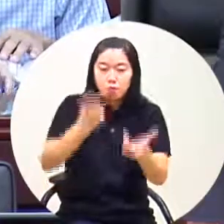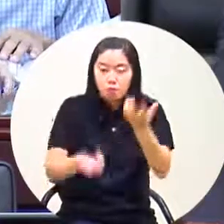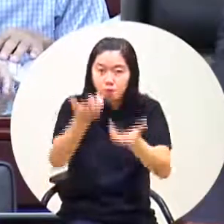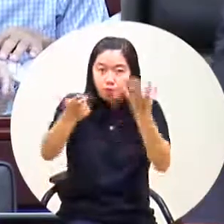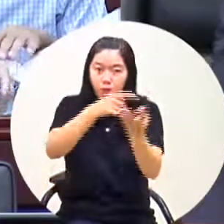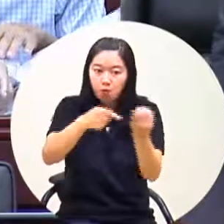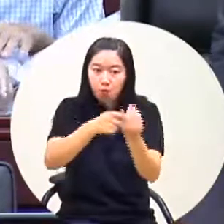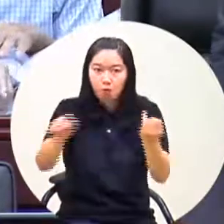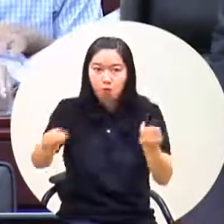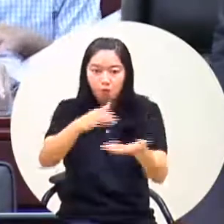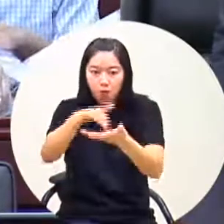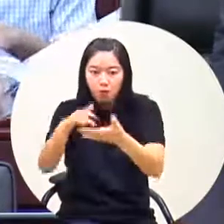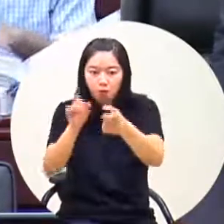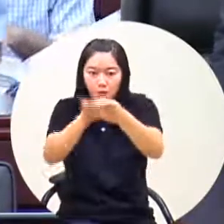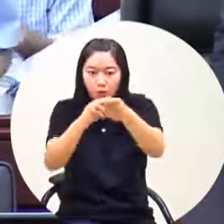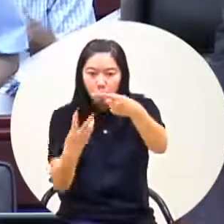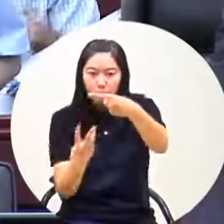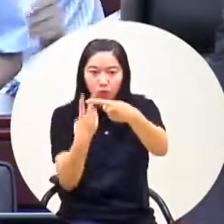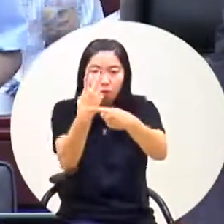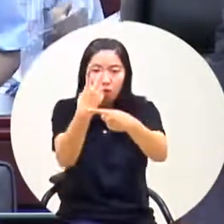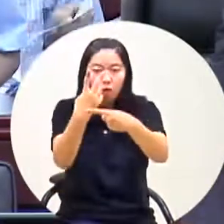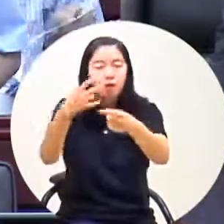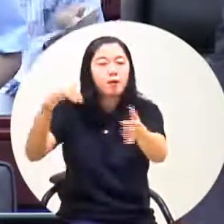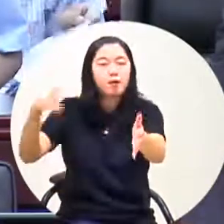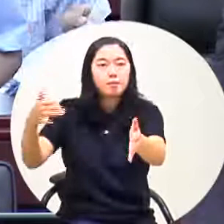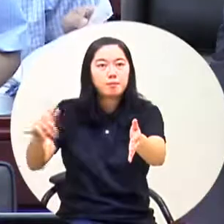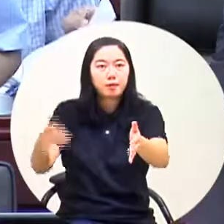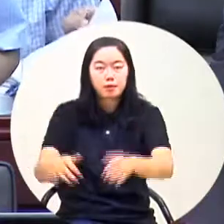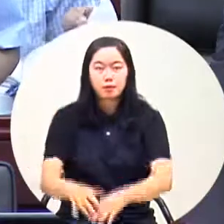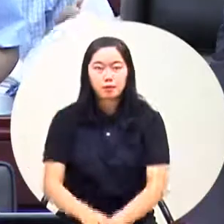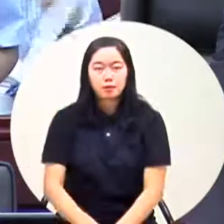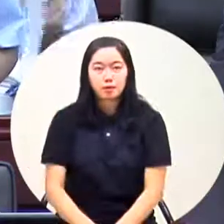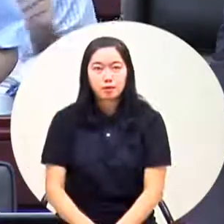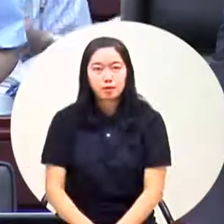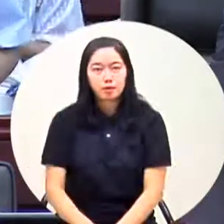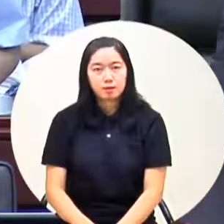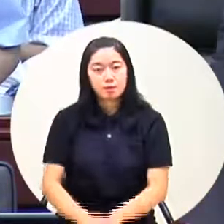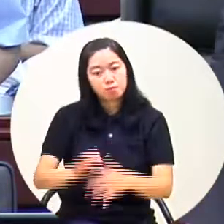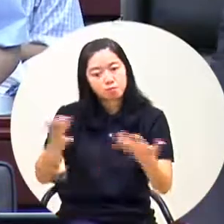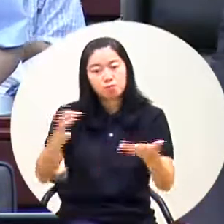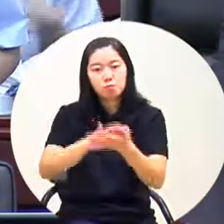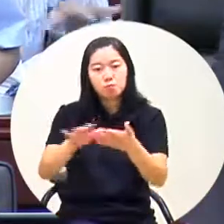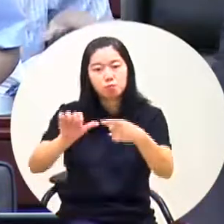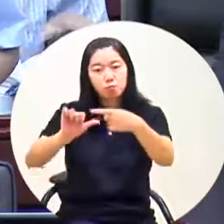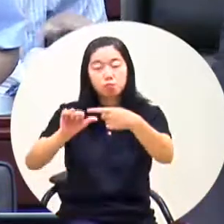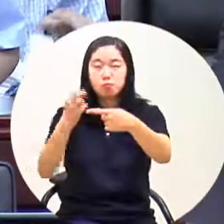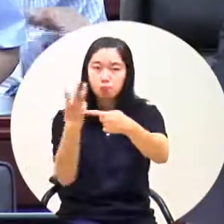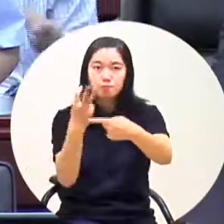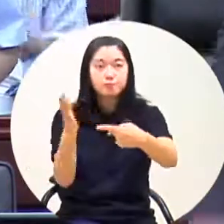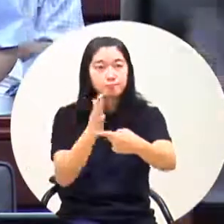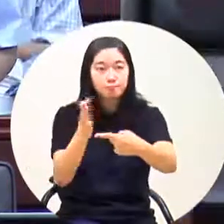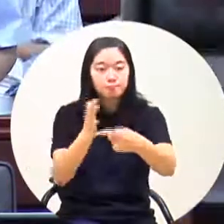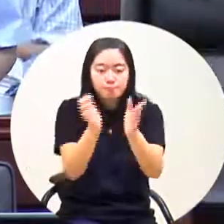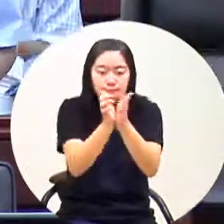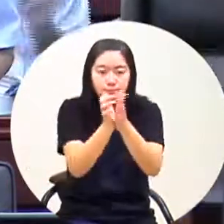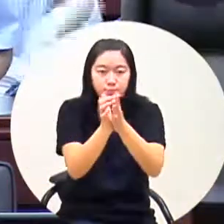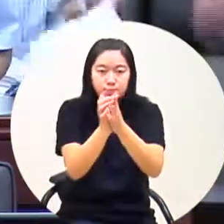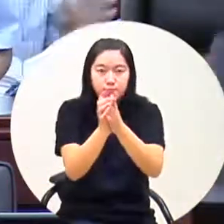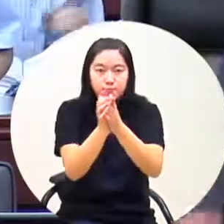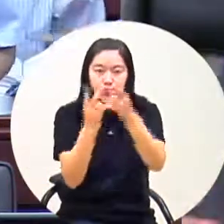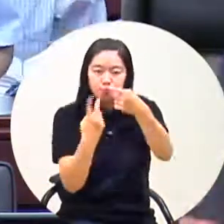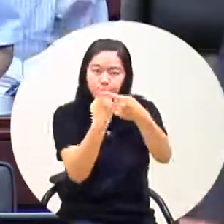实没有达到1/3啦，没有达到1/3，大概在1/5，甚至接近一半